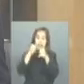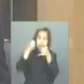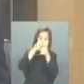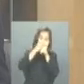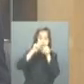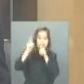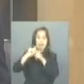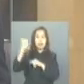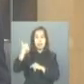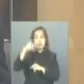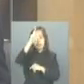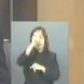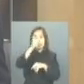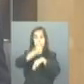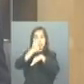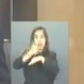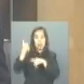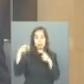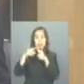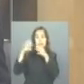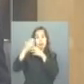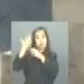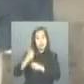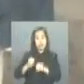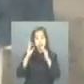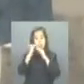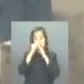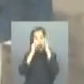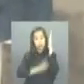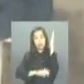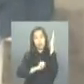ขึ้นล่าสุดเป็นหัวคะแนนพรรคประชาธิปัตย์ในจังหวัดสตูล